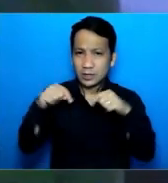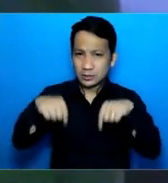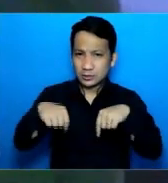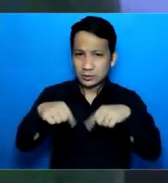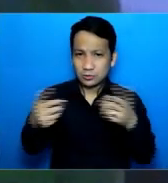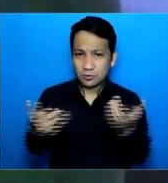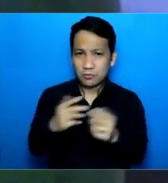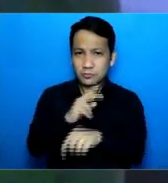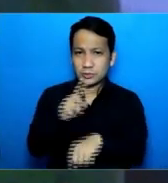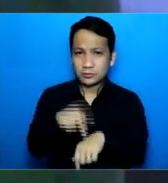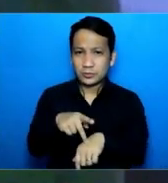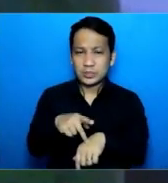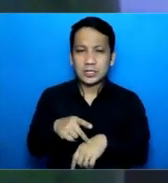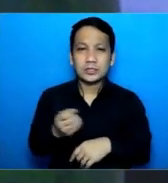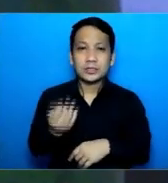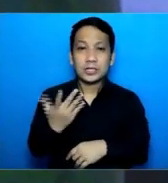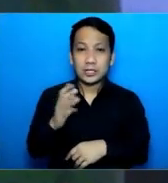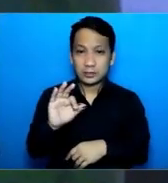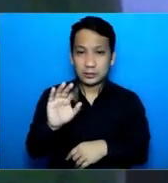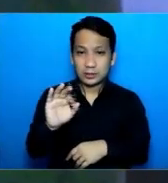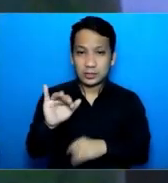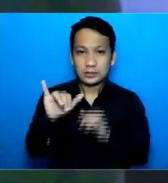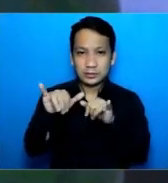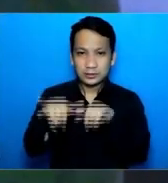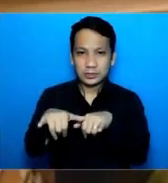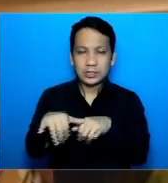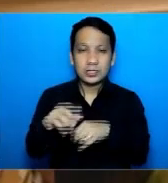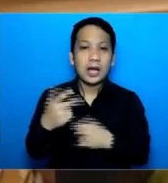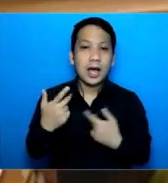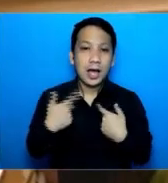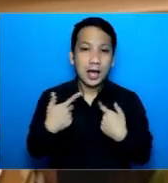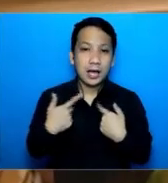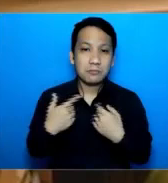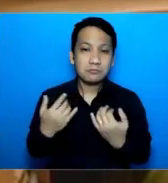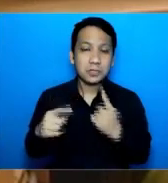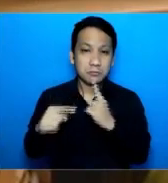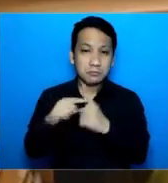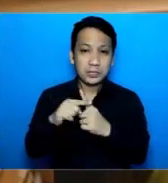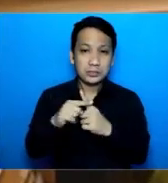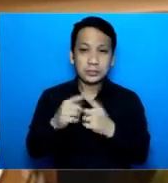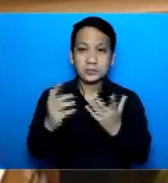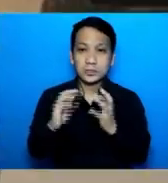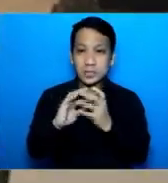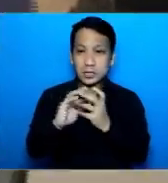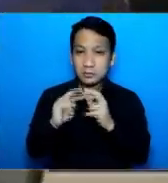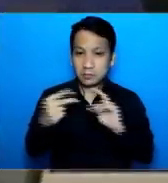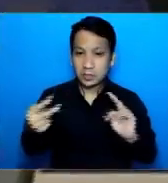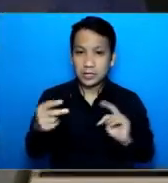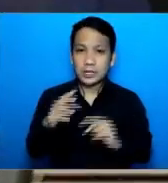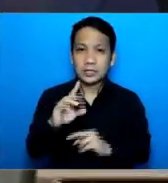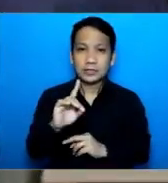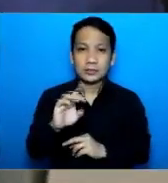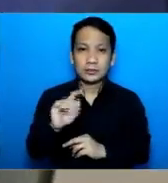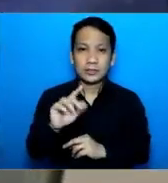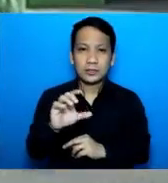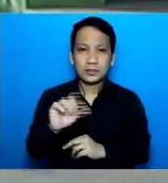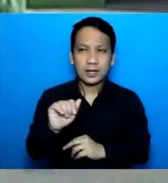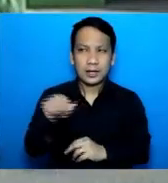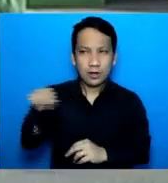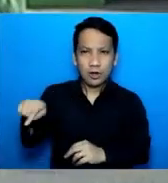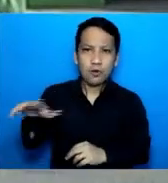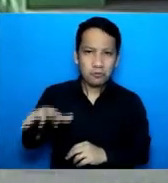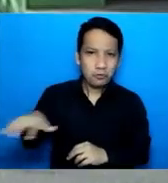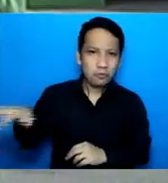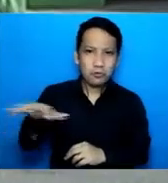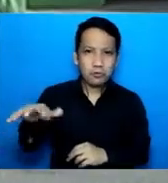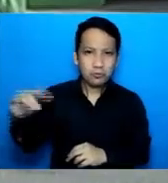ang nailalang kaso ng Delta variant kung saan isa ang namatay. Pero lahat ng ito ay mga biyahero mula sa ibang bansa. Wala